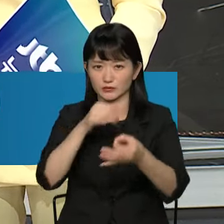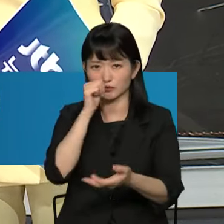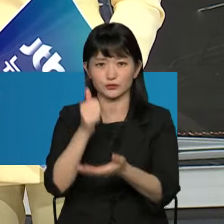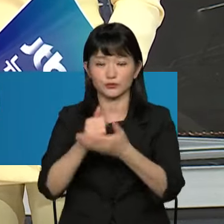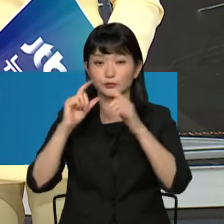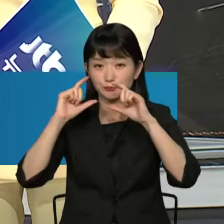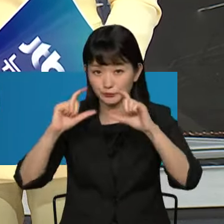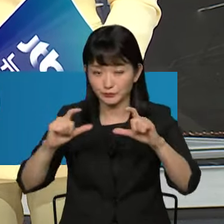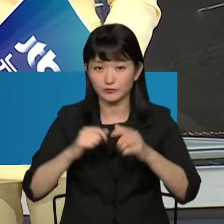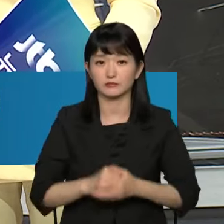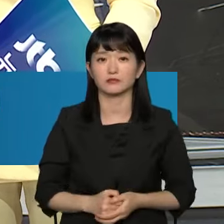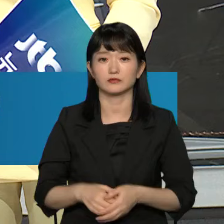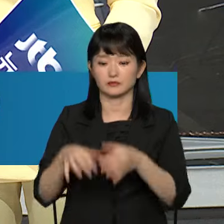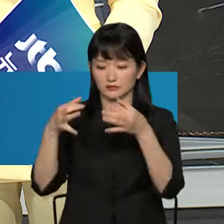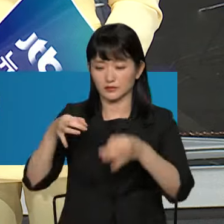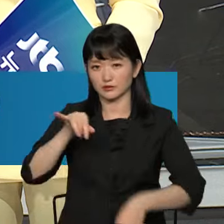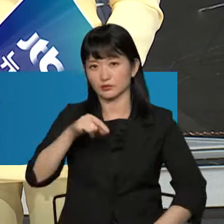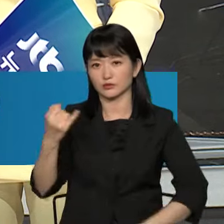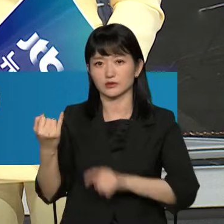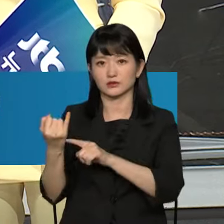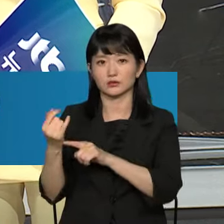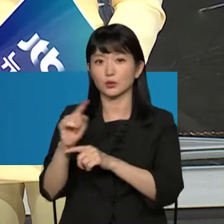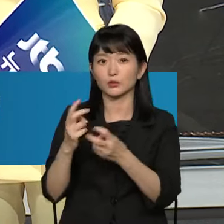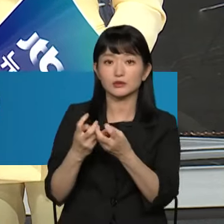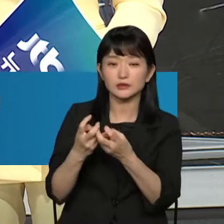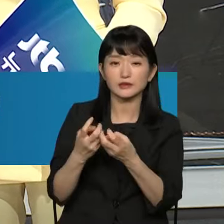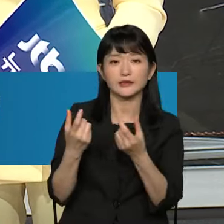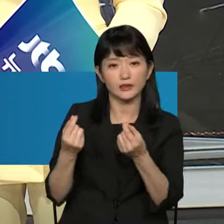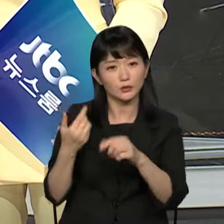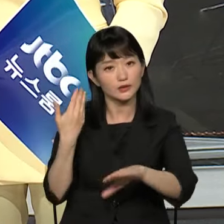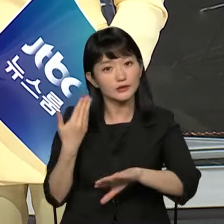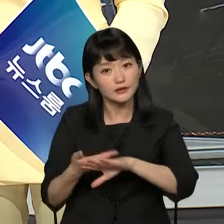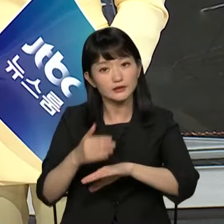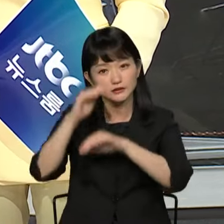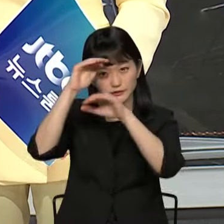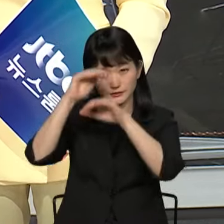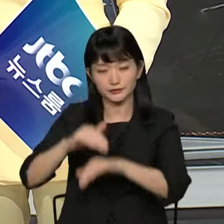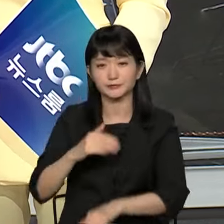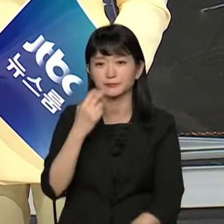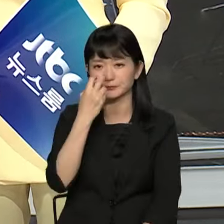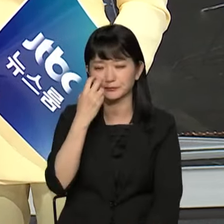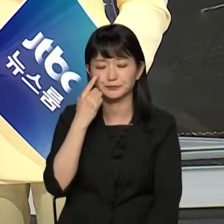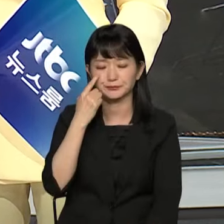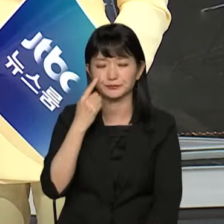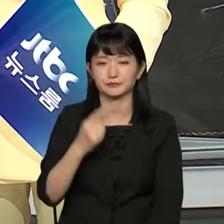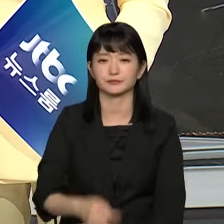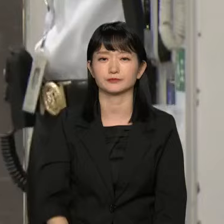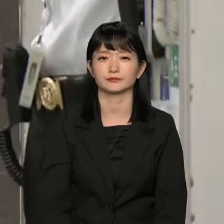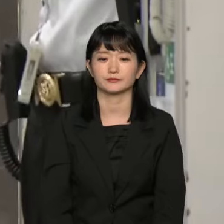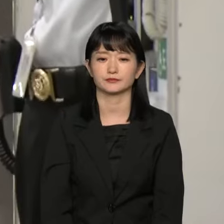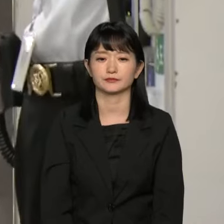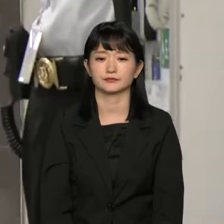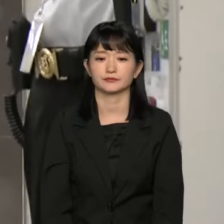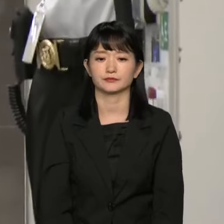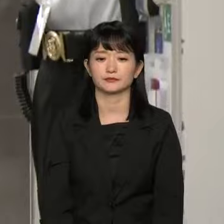선고했습니다. 김건희 여사와 어떻게 같고 다른지 여도현 기자가 짚어봤습니다.